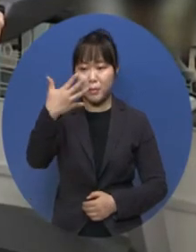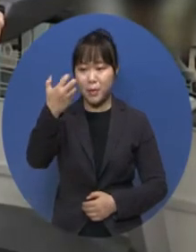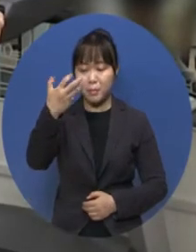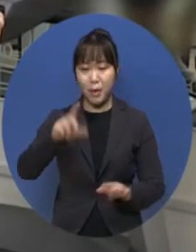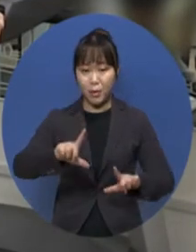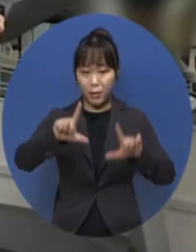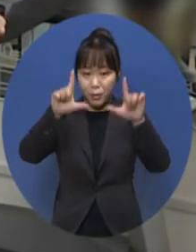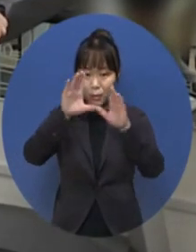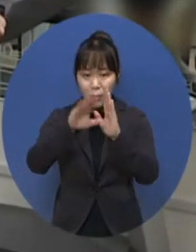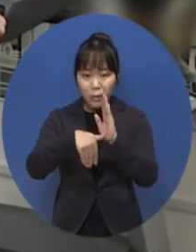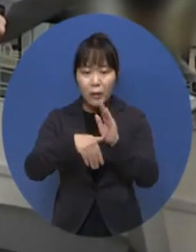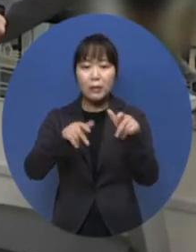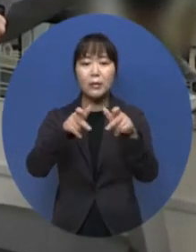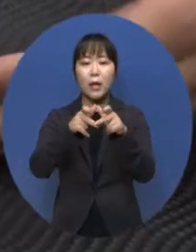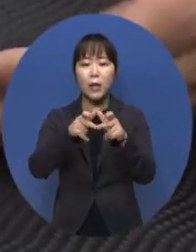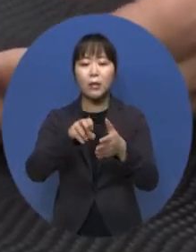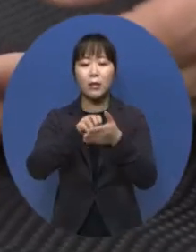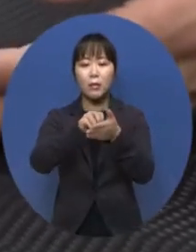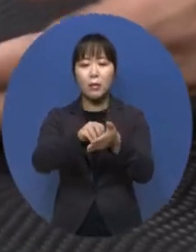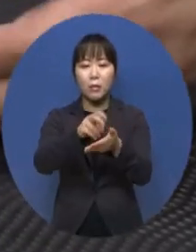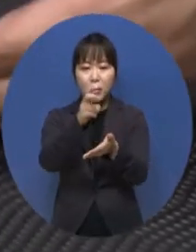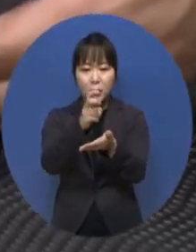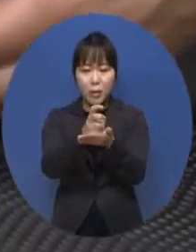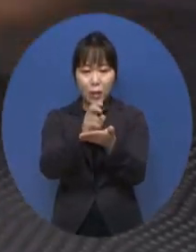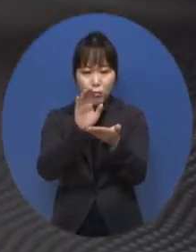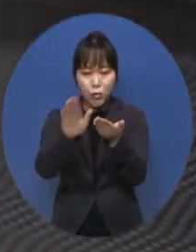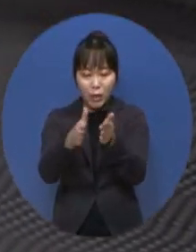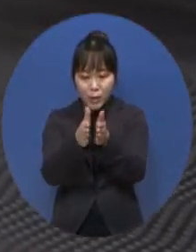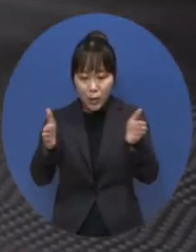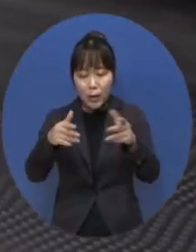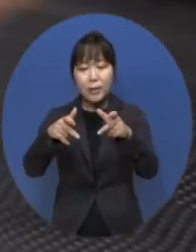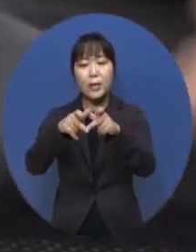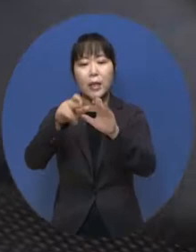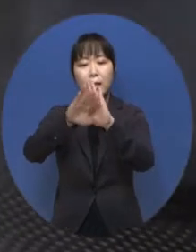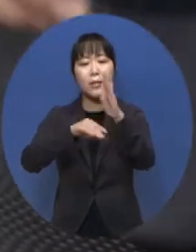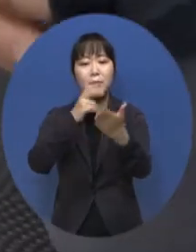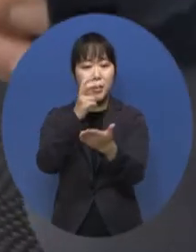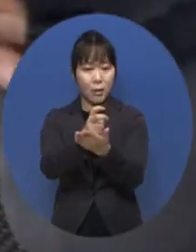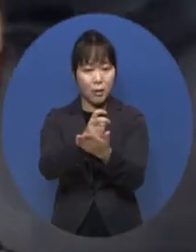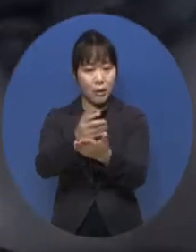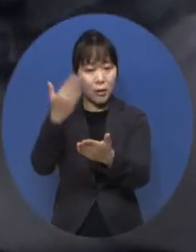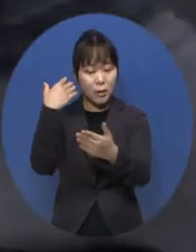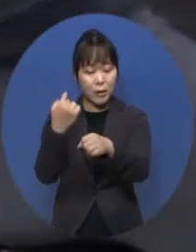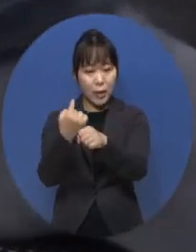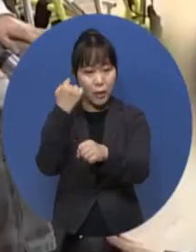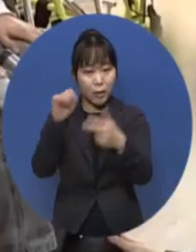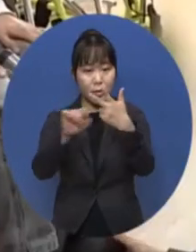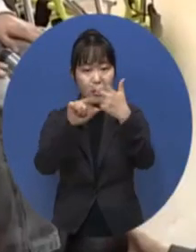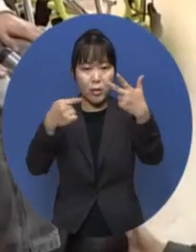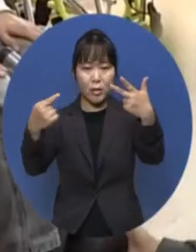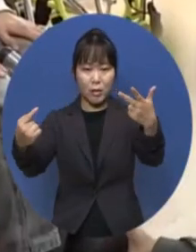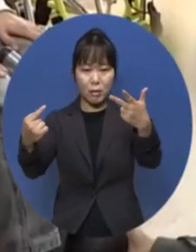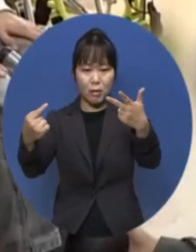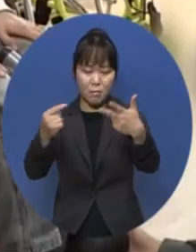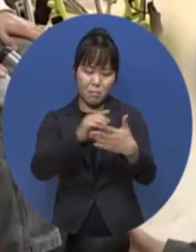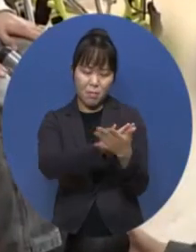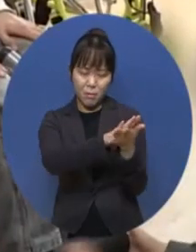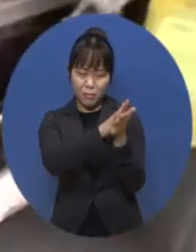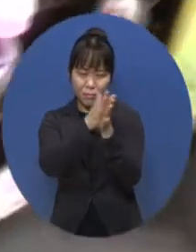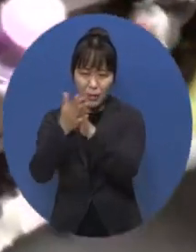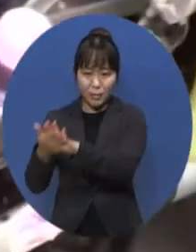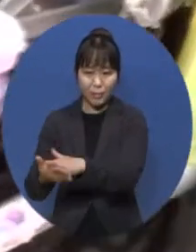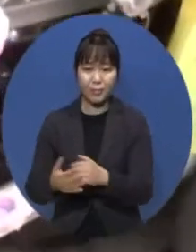1988년 장애인 등록제도 이후 시작된 장애 등급제가 지난해 7월 1일 큰 변화를